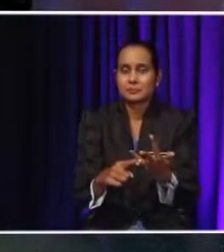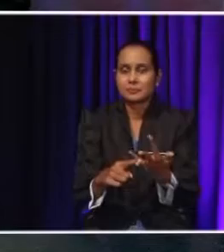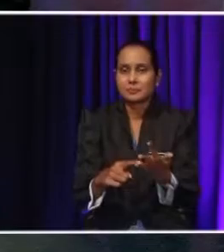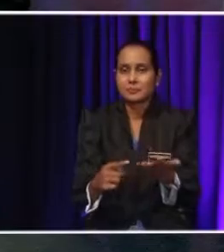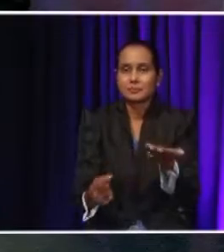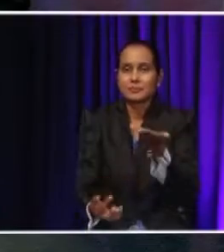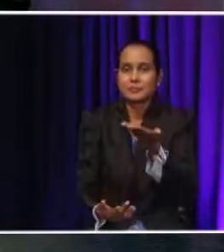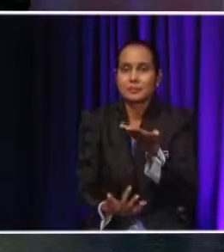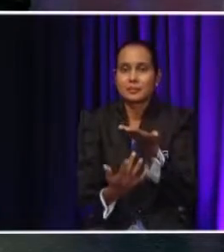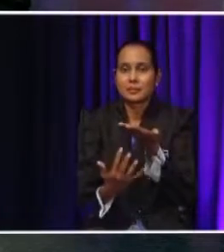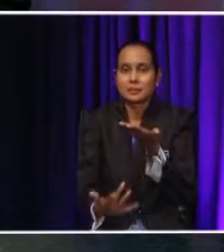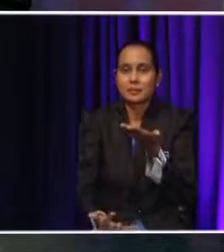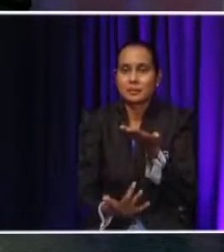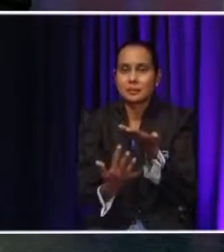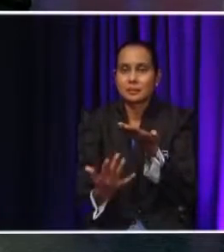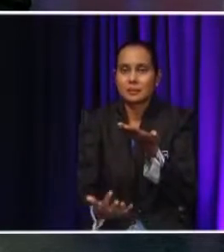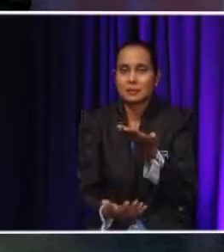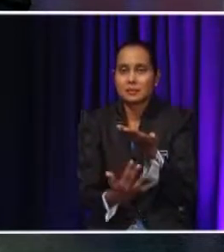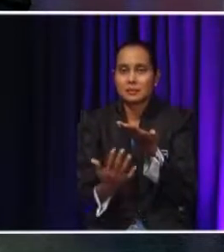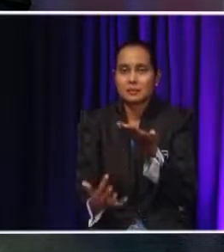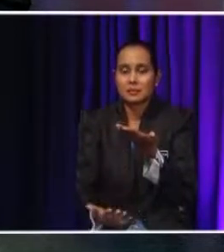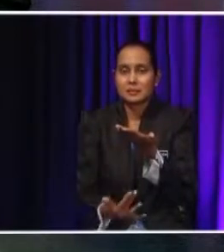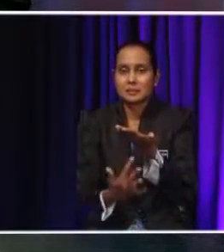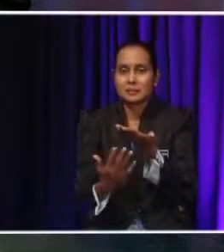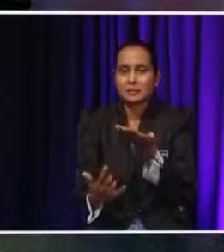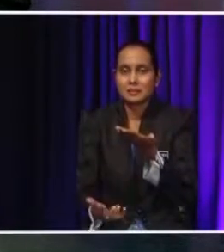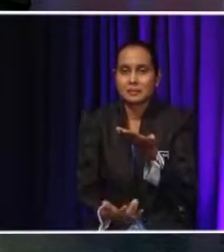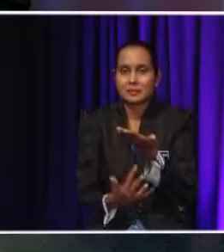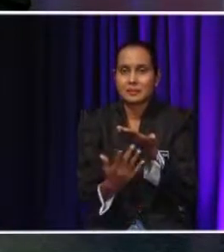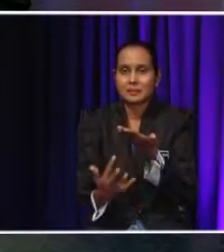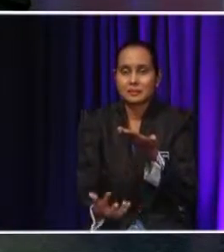Ada lagi satu tuh saya ingat-ingat lupa